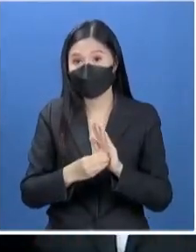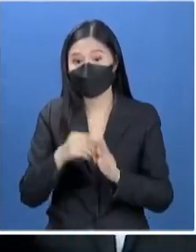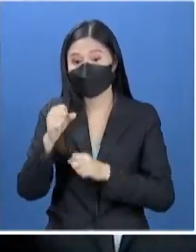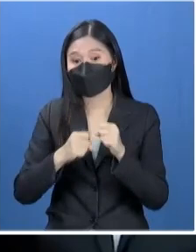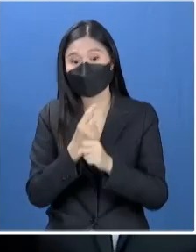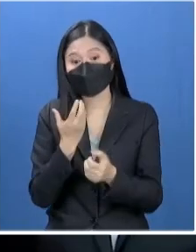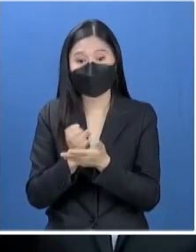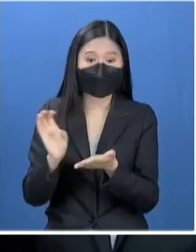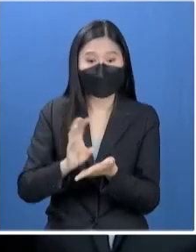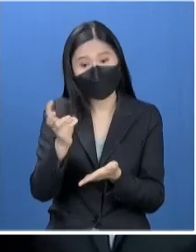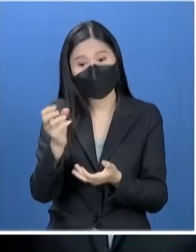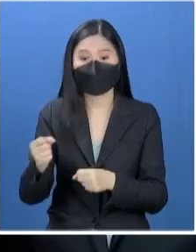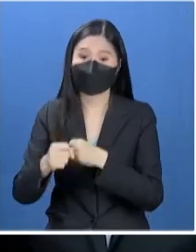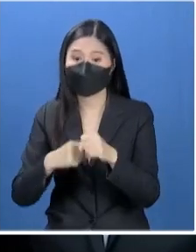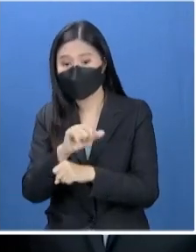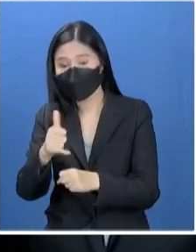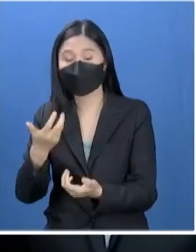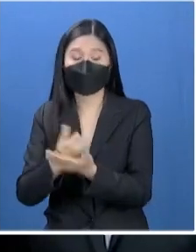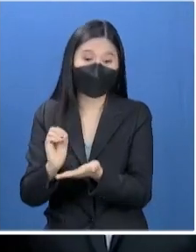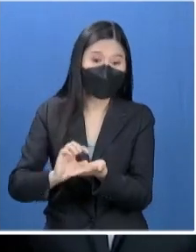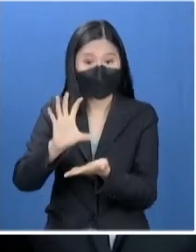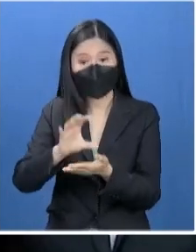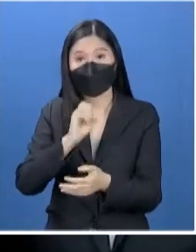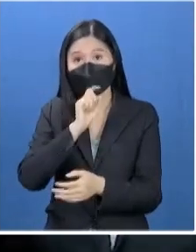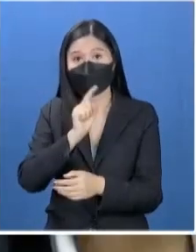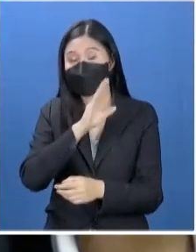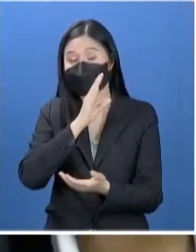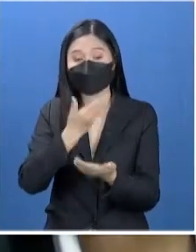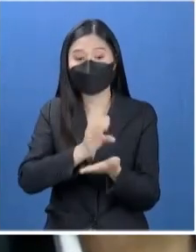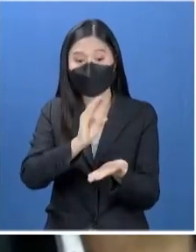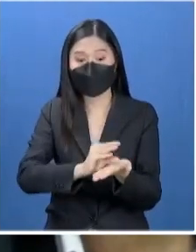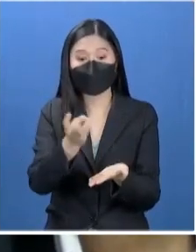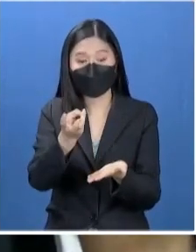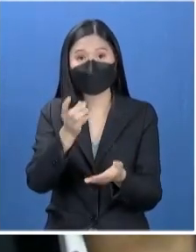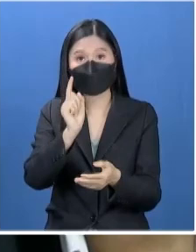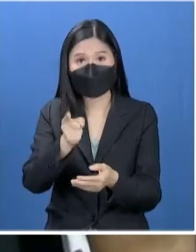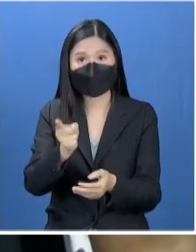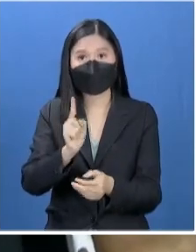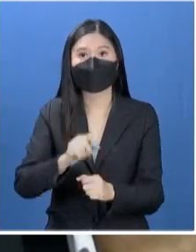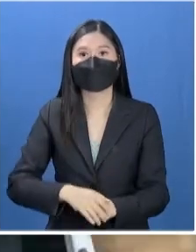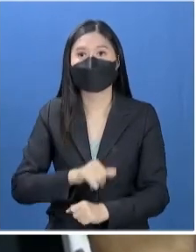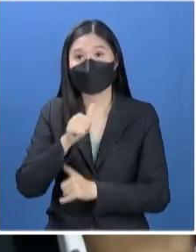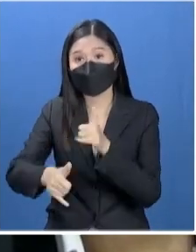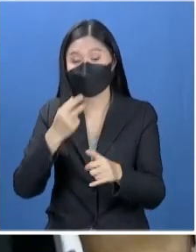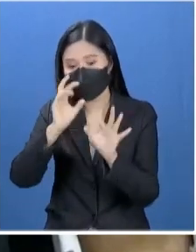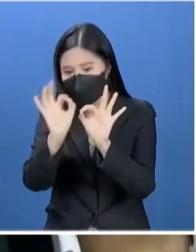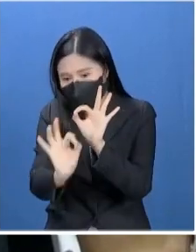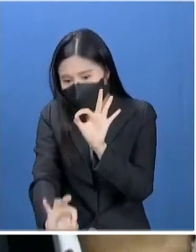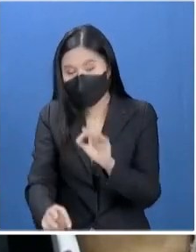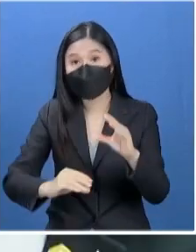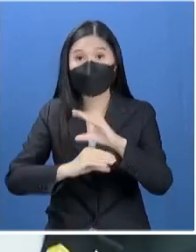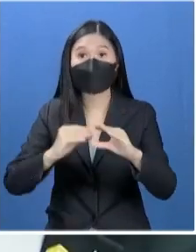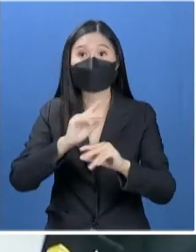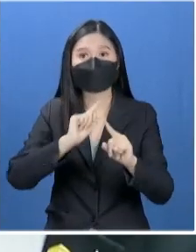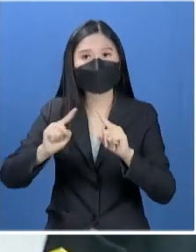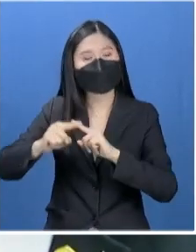ปีงบน้อยบางปีงบเยอะท่านชัชชาติบอกว่าถ้างบน้อยจริงๆแล้วเนี่ยต้องลงไปดูในรายละเอียดทุกโครง